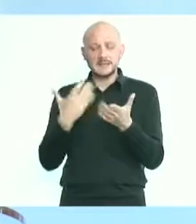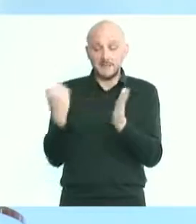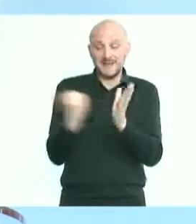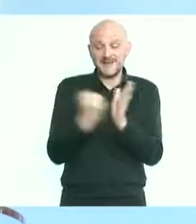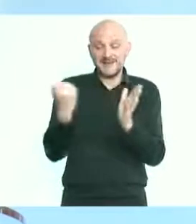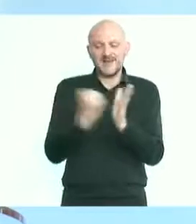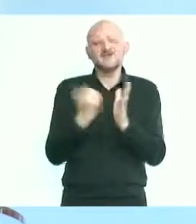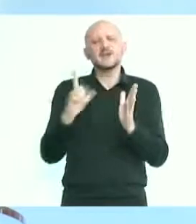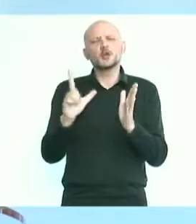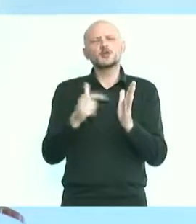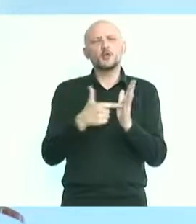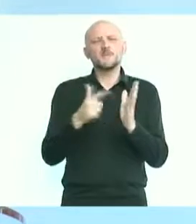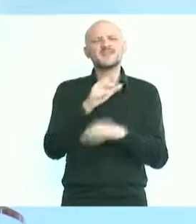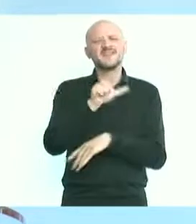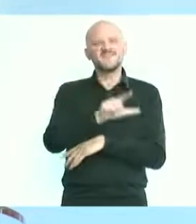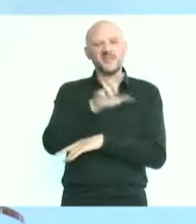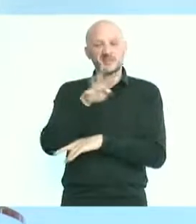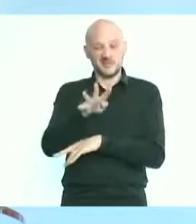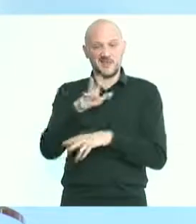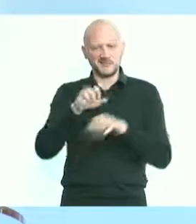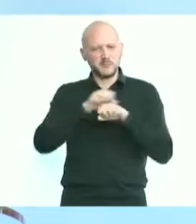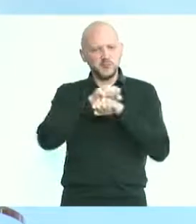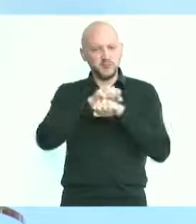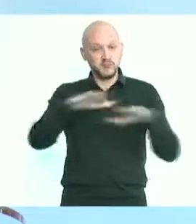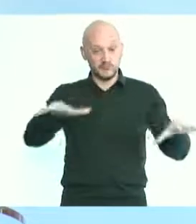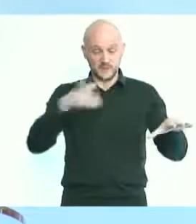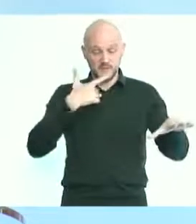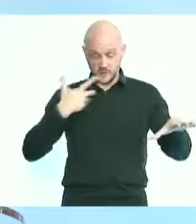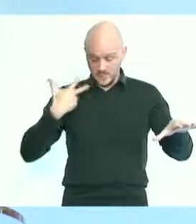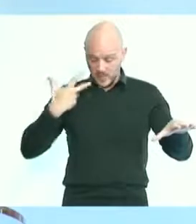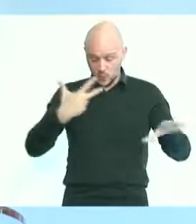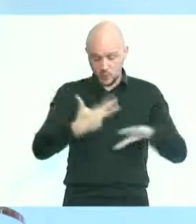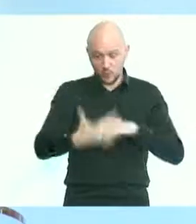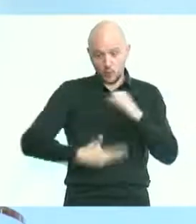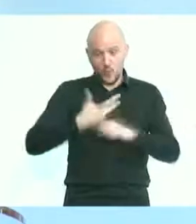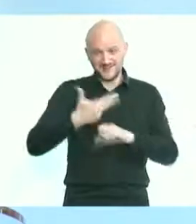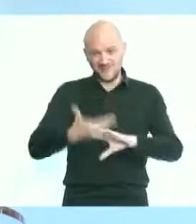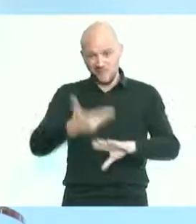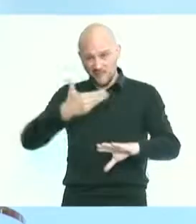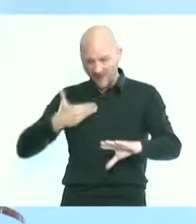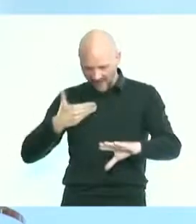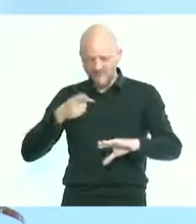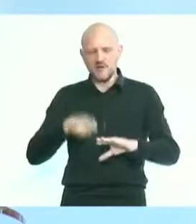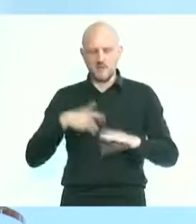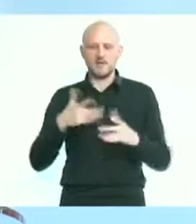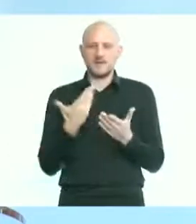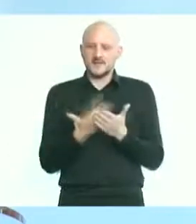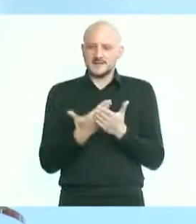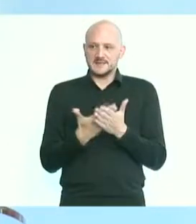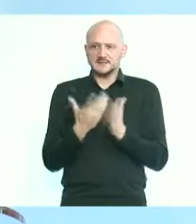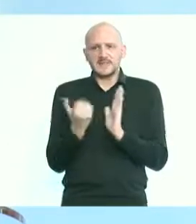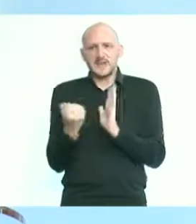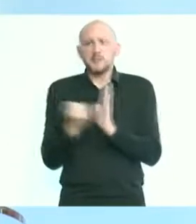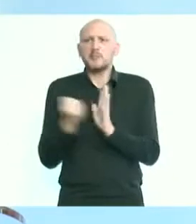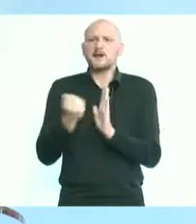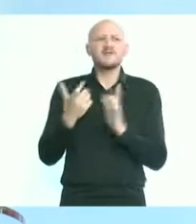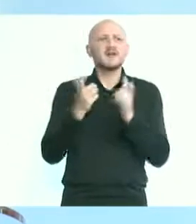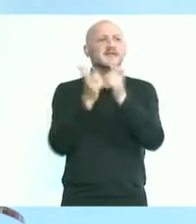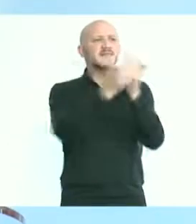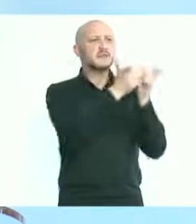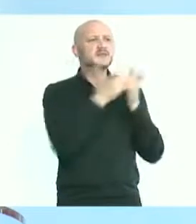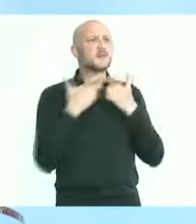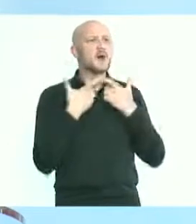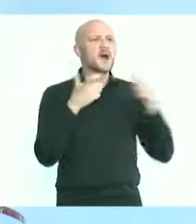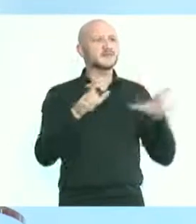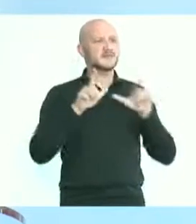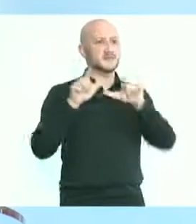Jeux 2024. À 3 ans des Jeux, le dispositif des ambassadeurs d'accessibilité s'intègre au label Terre de Jeux 2024 pour